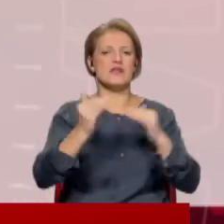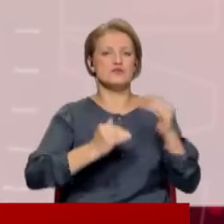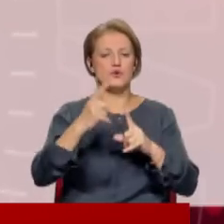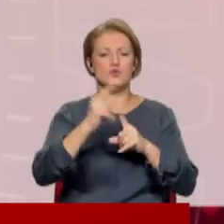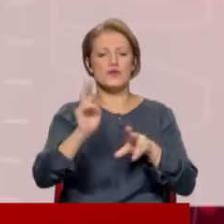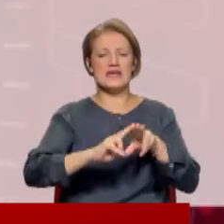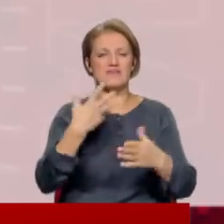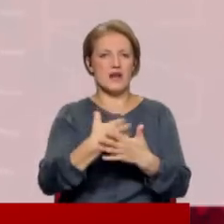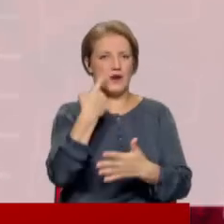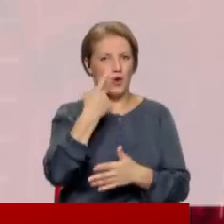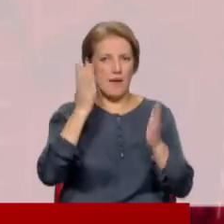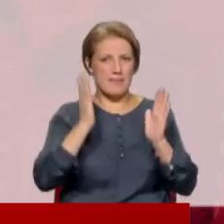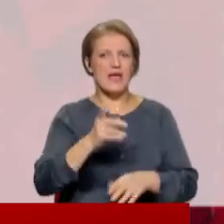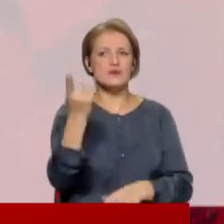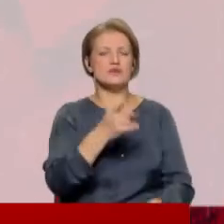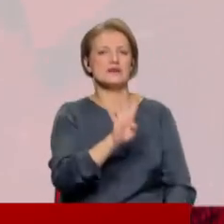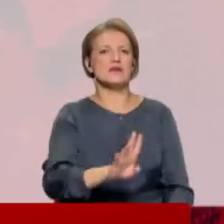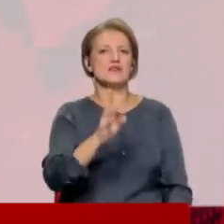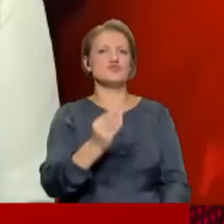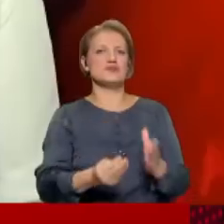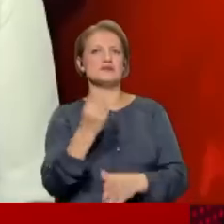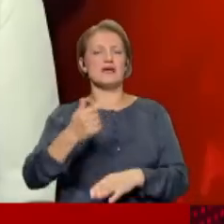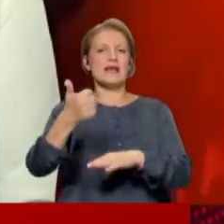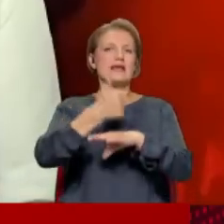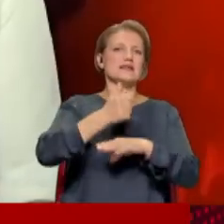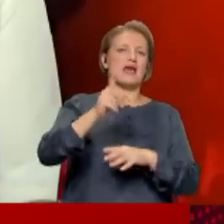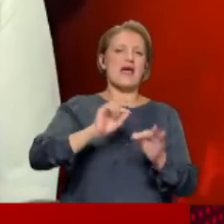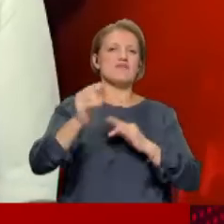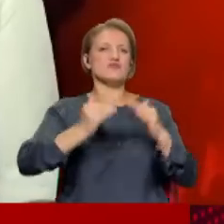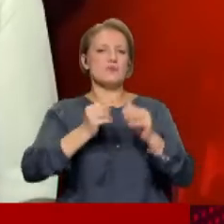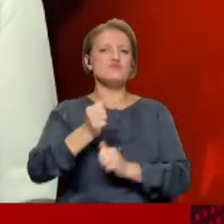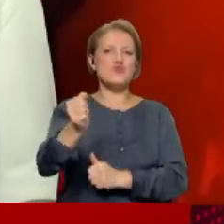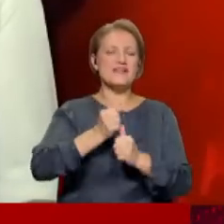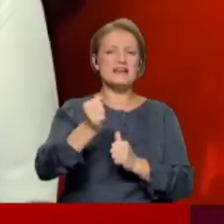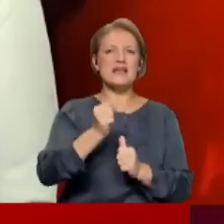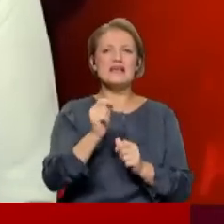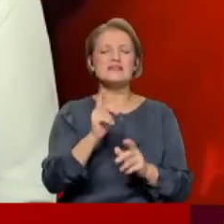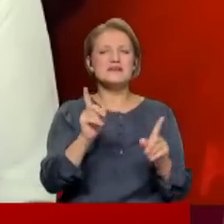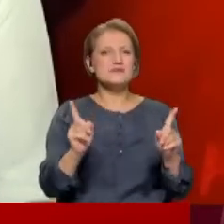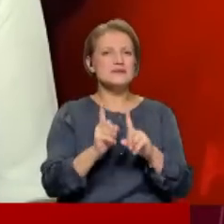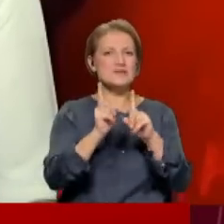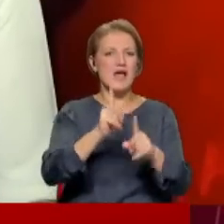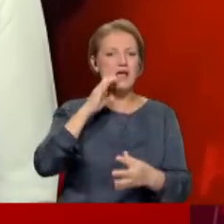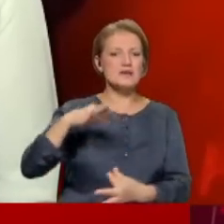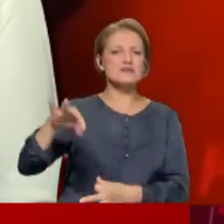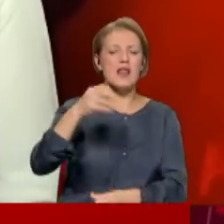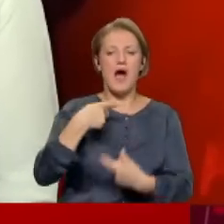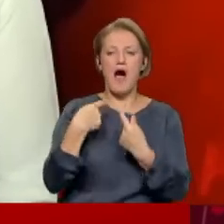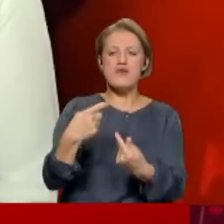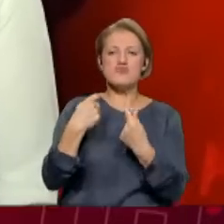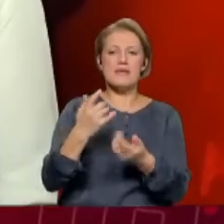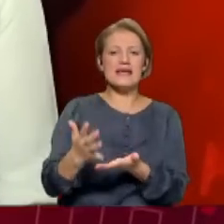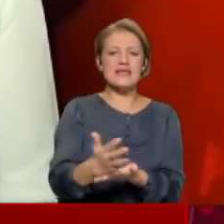TÜİK verilerine göre bile %47 çıktı. İktidarın enflasyonla mücadelesinin özünde insanların